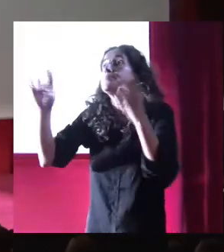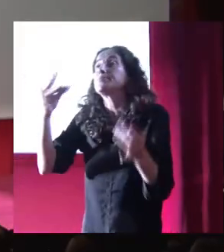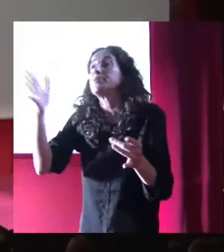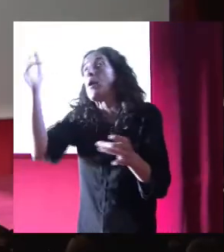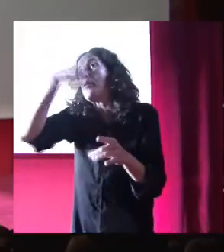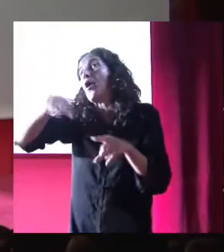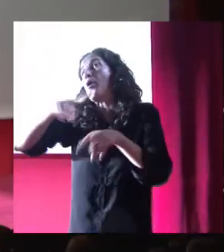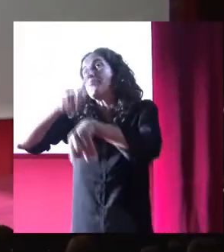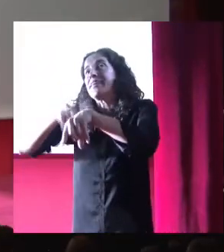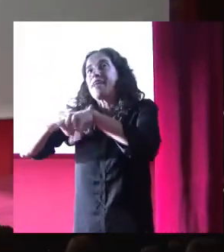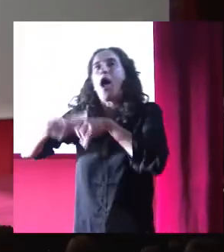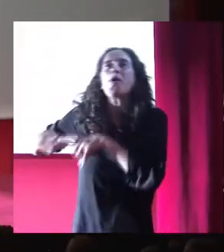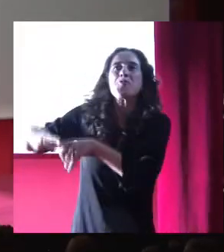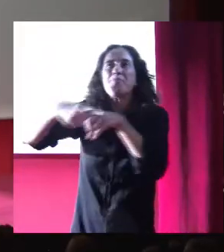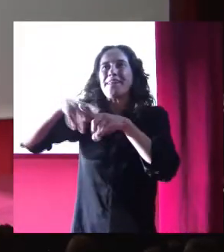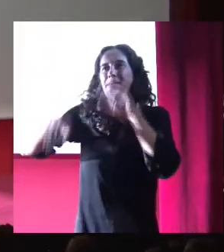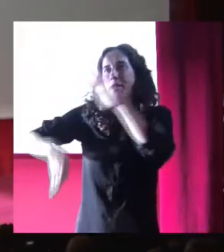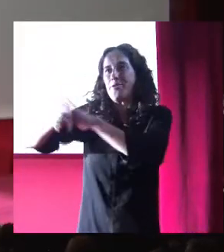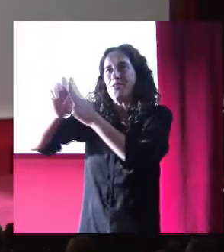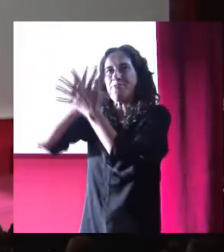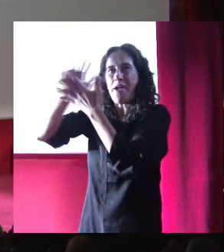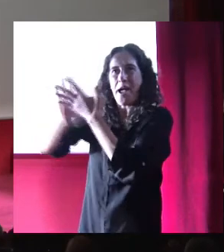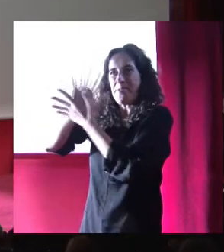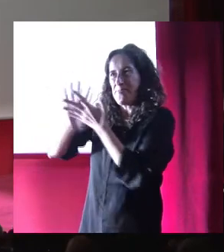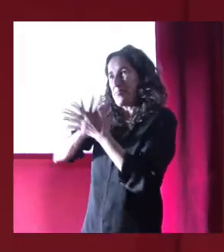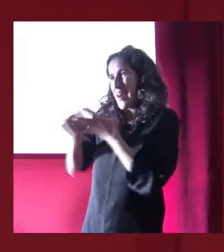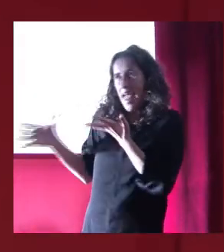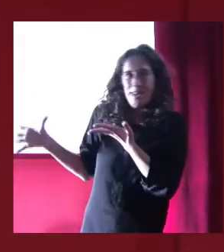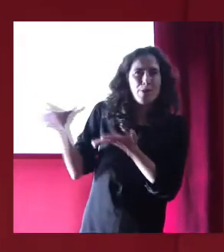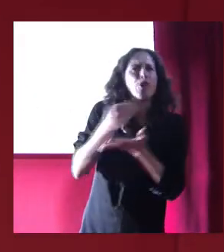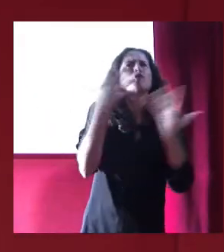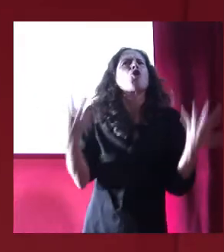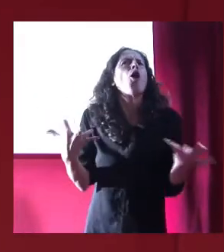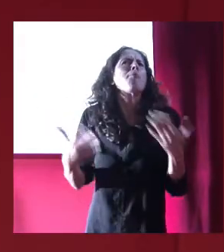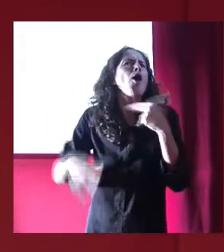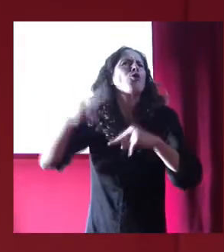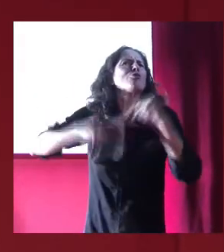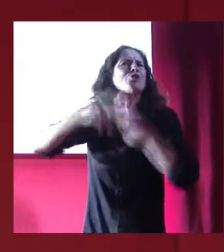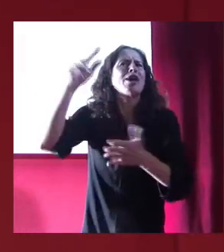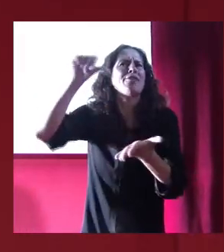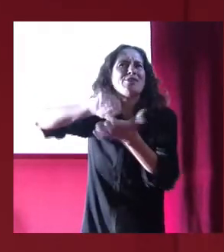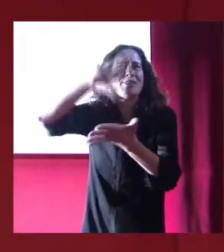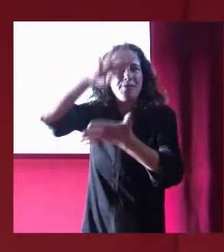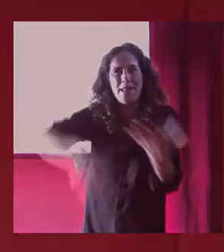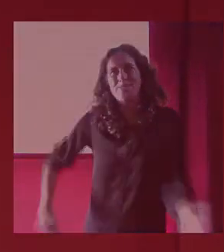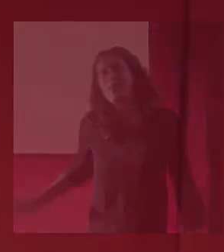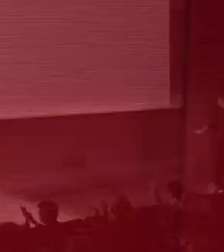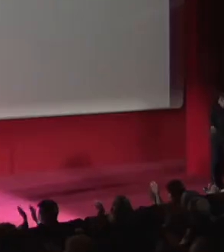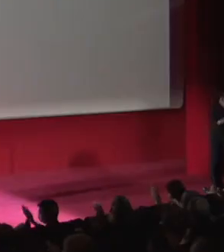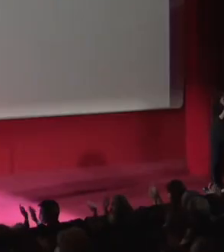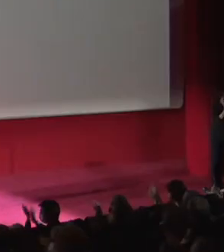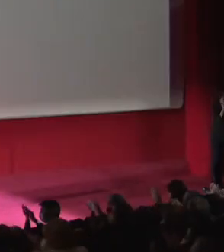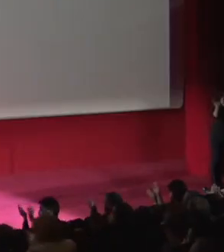ens puguem quedar i seguir comentant entre tots nosaltres com fer una Barcelona molt millor. Gràcies.